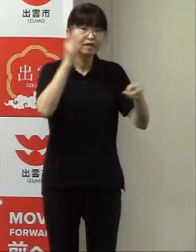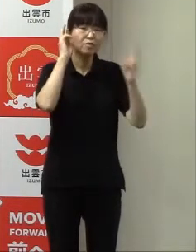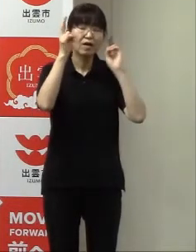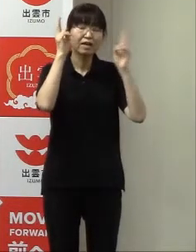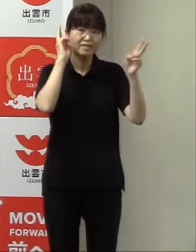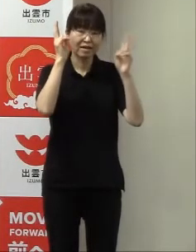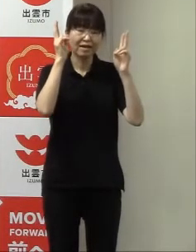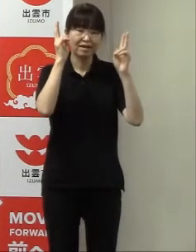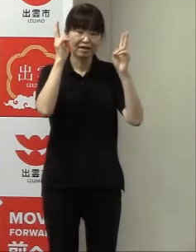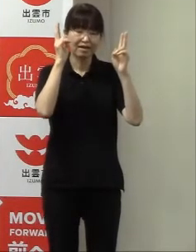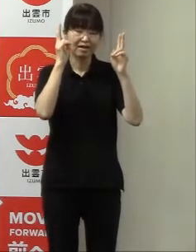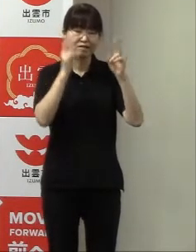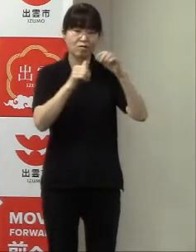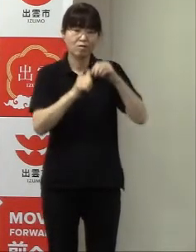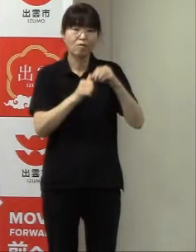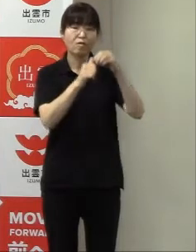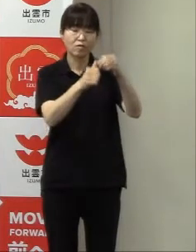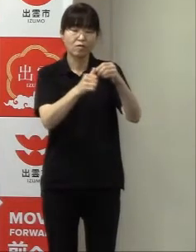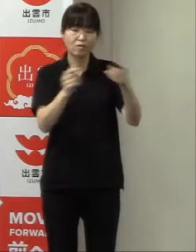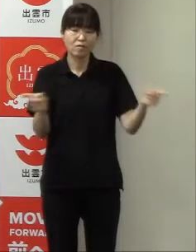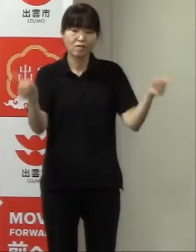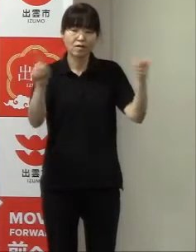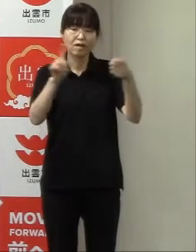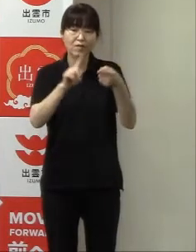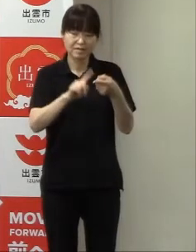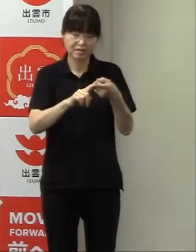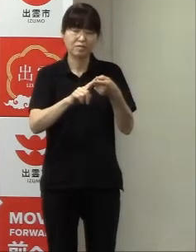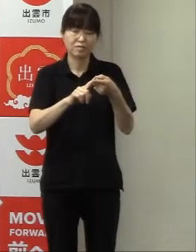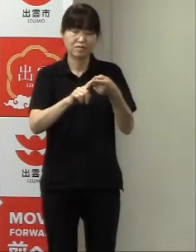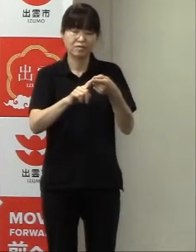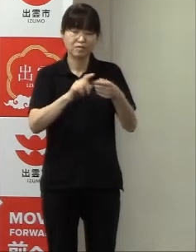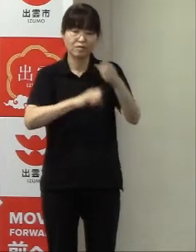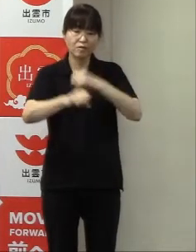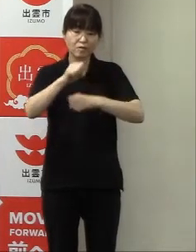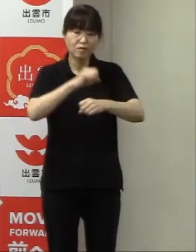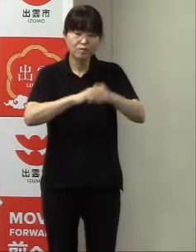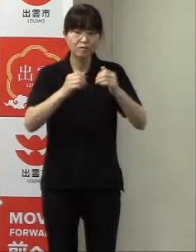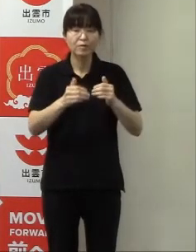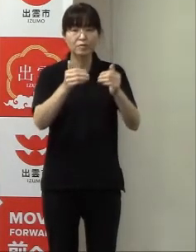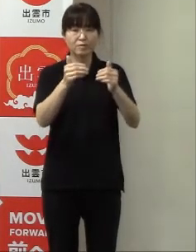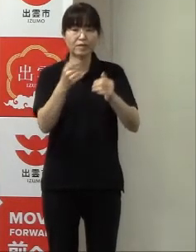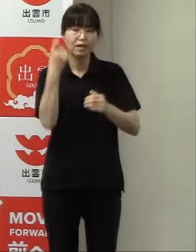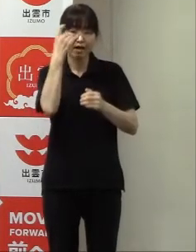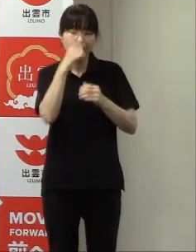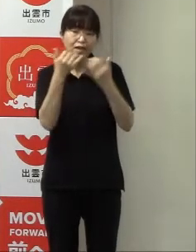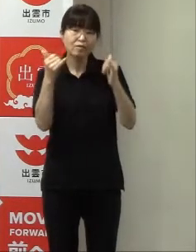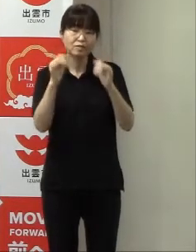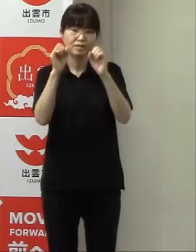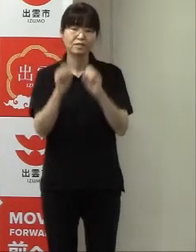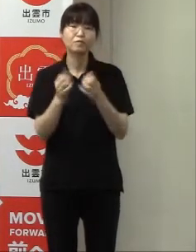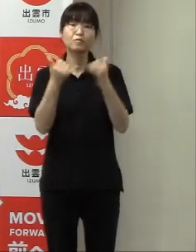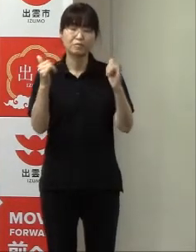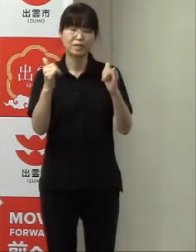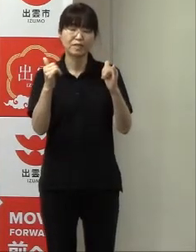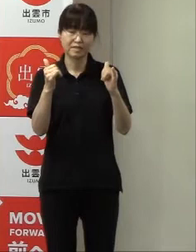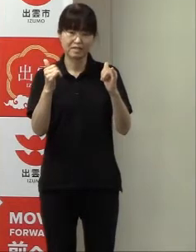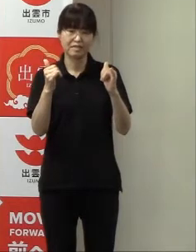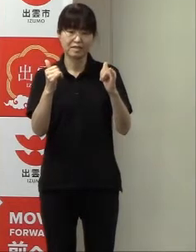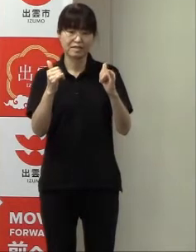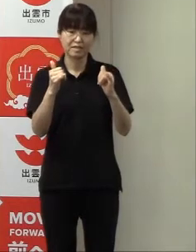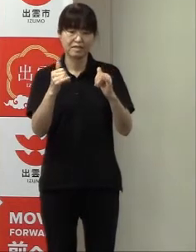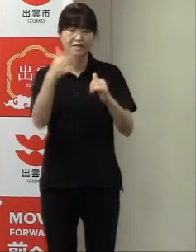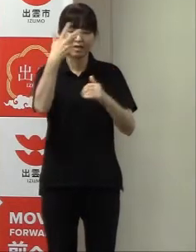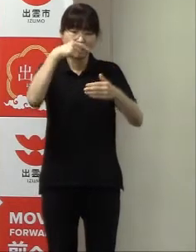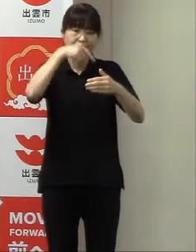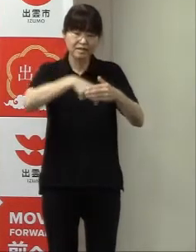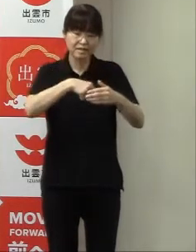におけるですね、雇用のマッチングする取り組みを実施することによって、外国人住民の定住促進と市